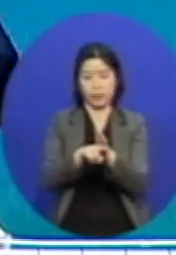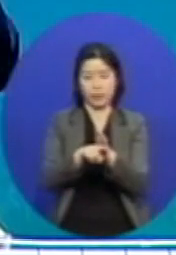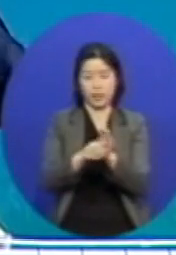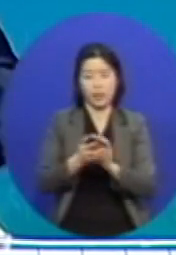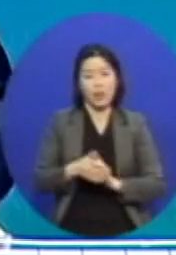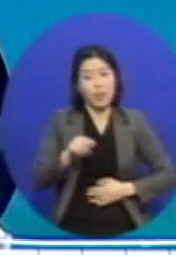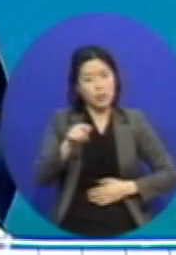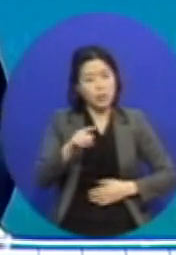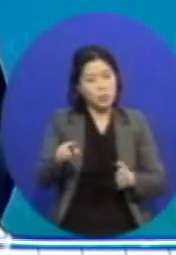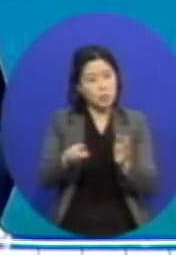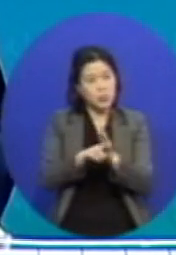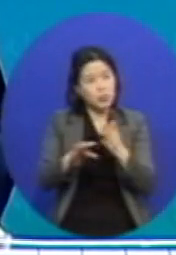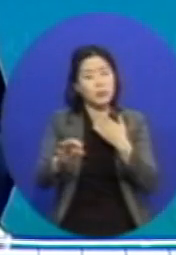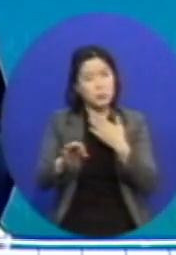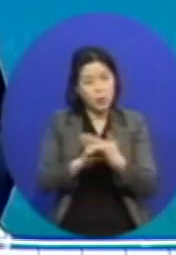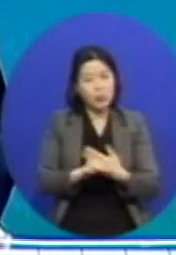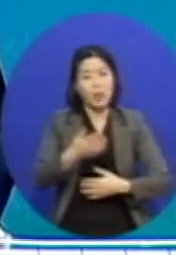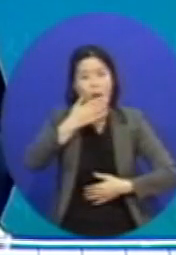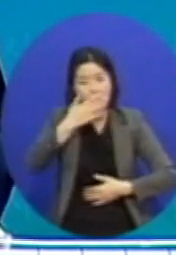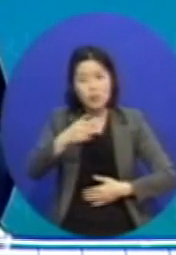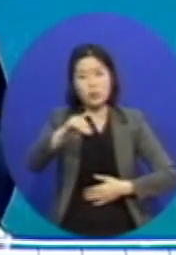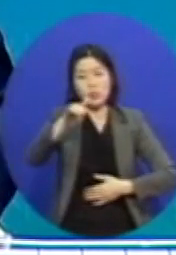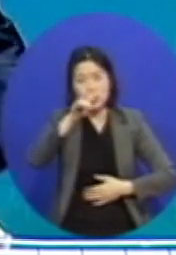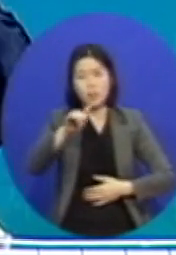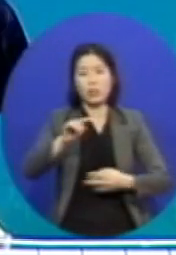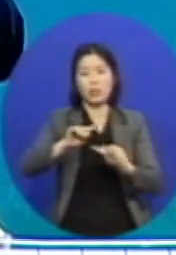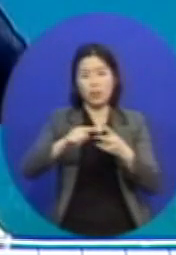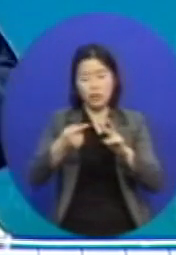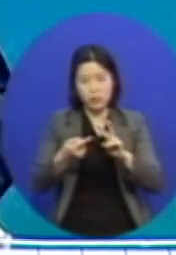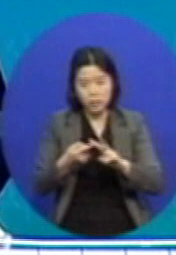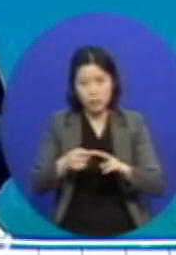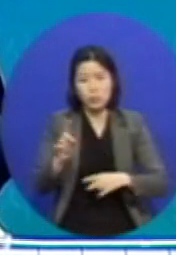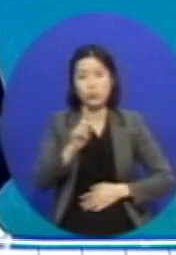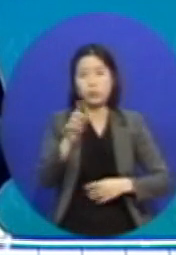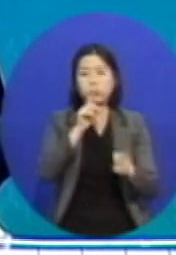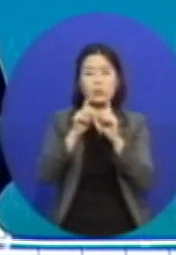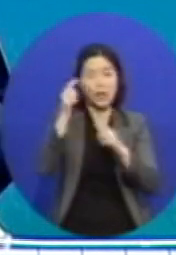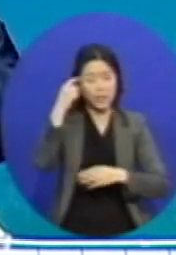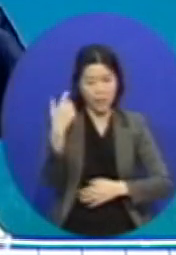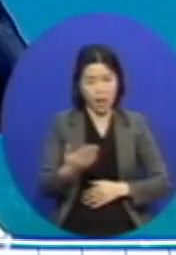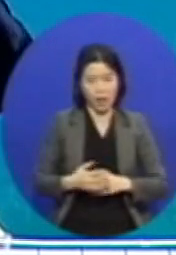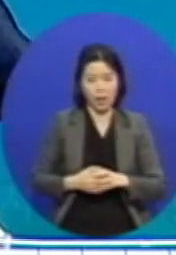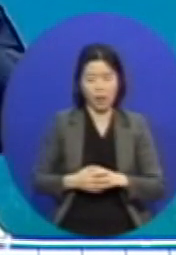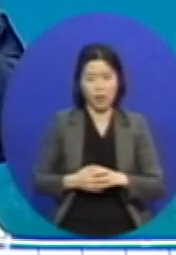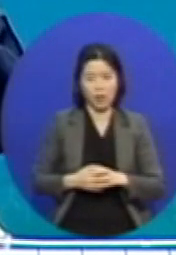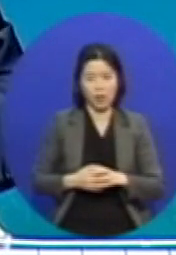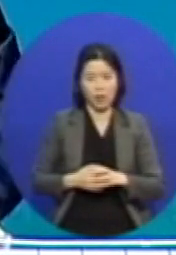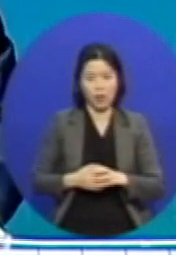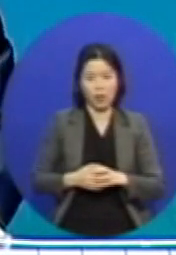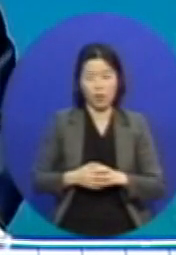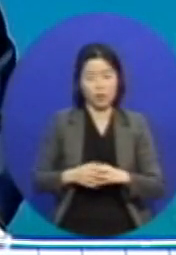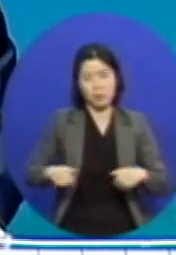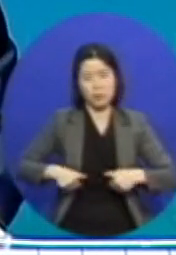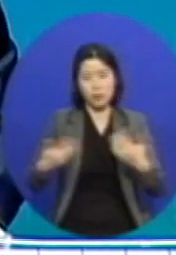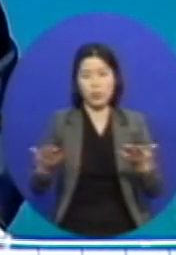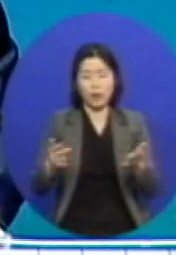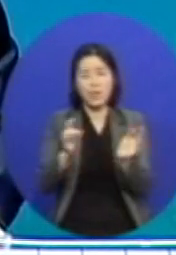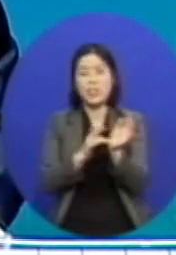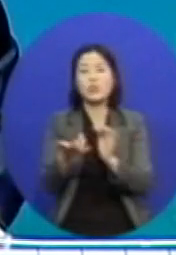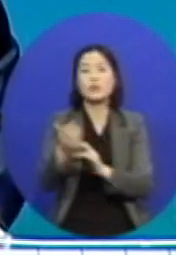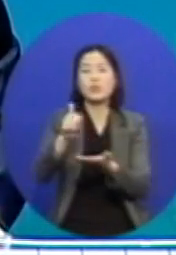할 수 있거든요 무슨 말이야 예수님이 하신 되는데 뭘 할 수 있다 없다가 무슨 말이냐 그